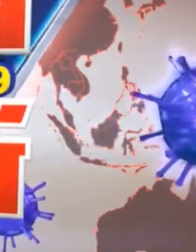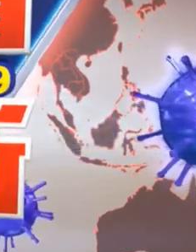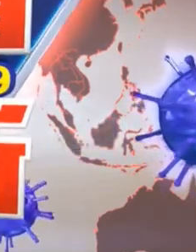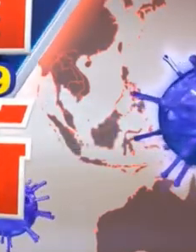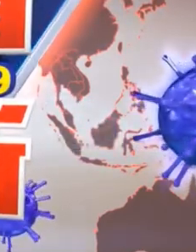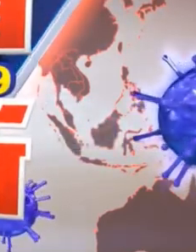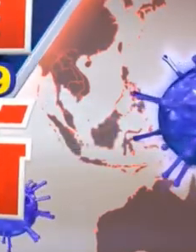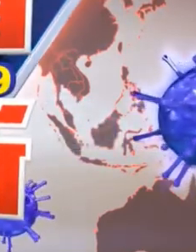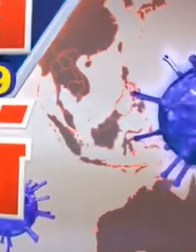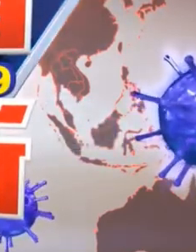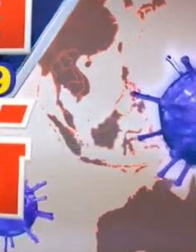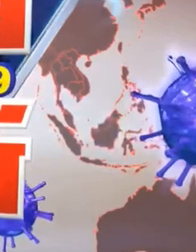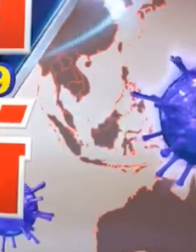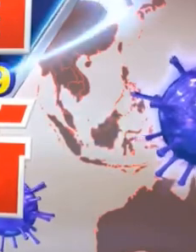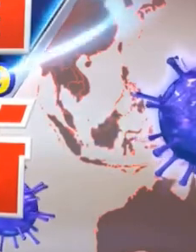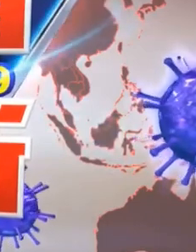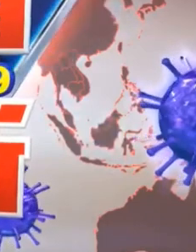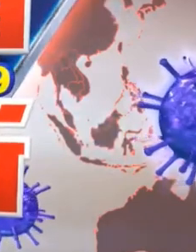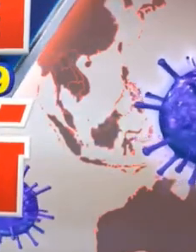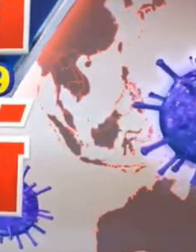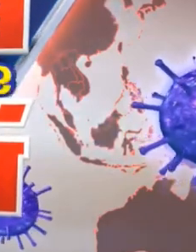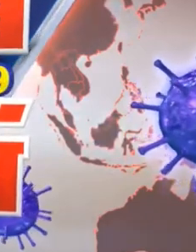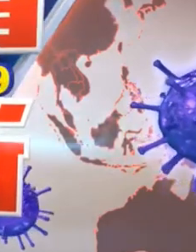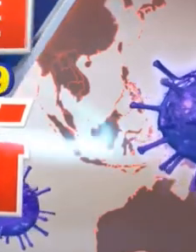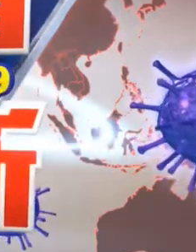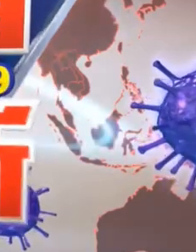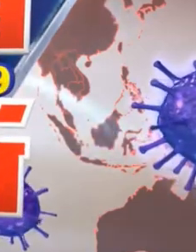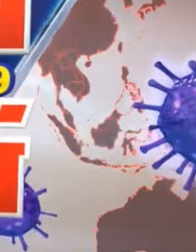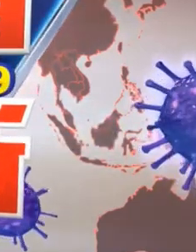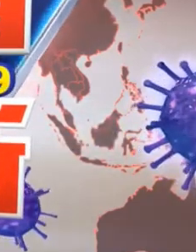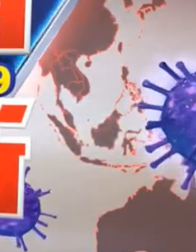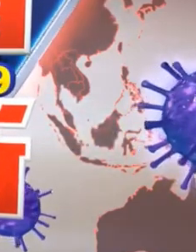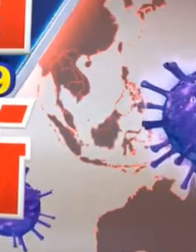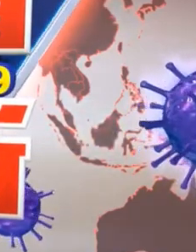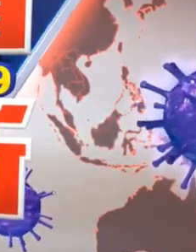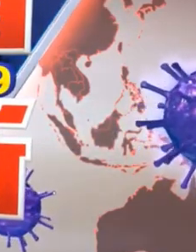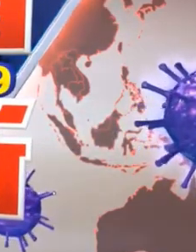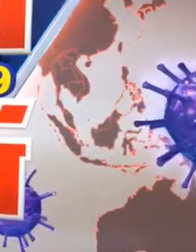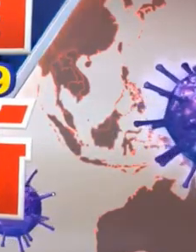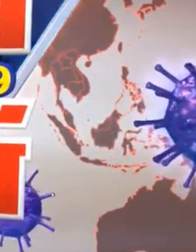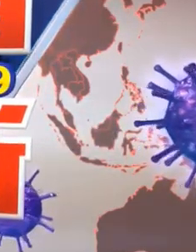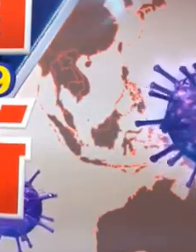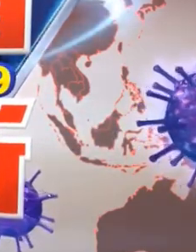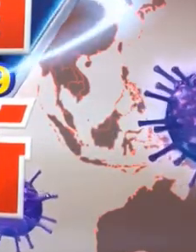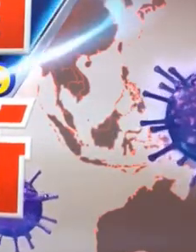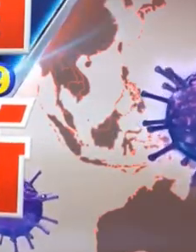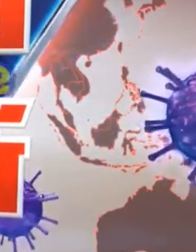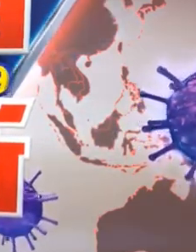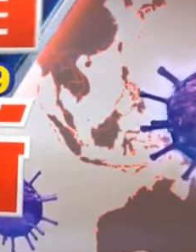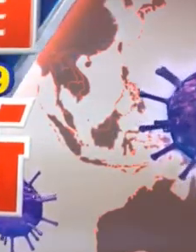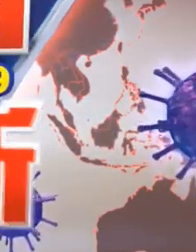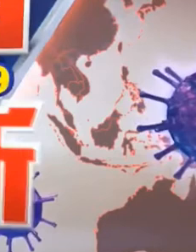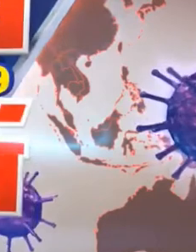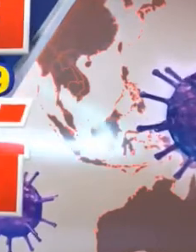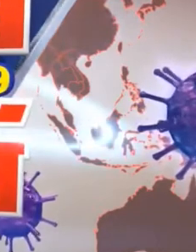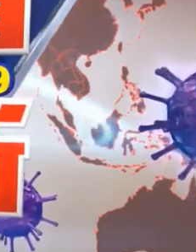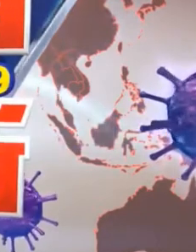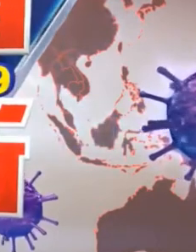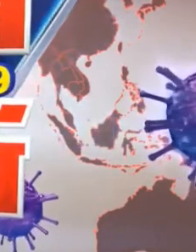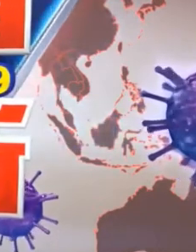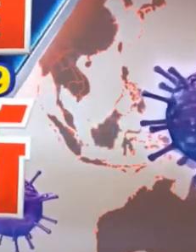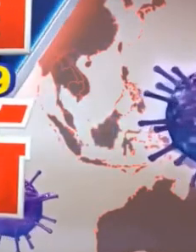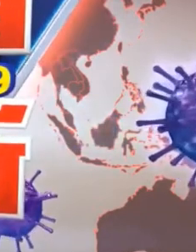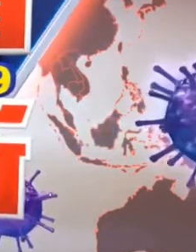境。至于前中研院的女研究助理，现在证实她感染的就是 Delta， 跟实验室所使用的 Delta 病毒是相符